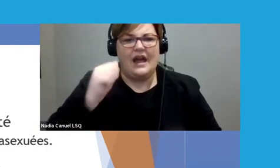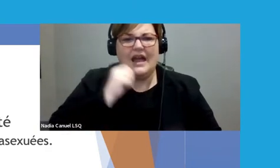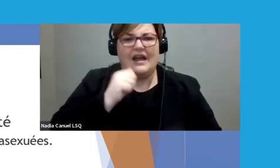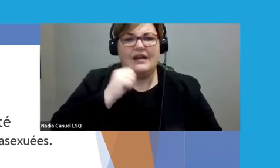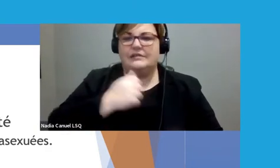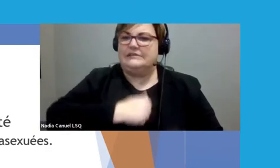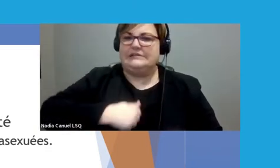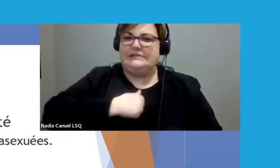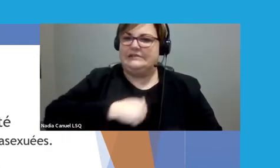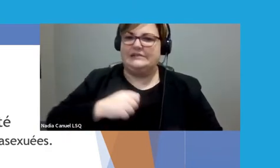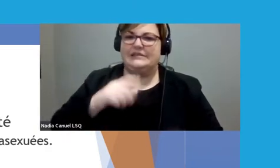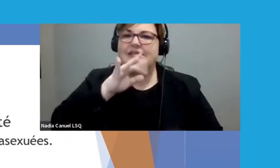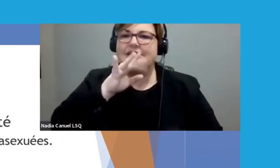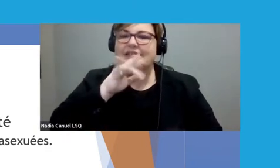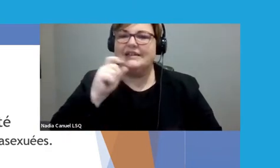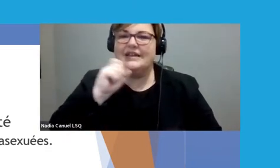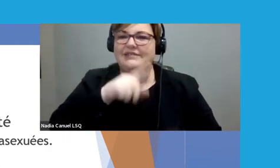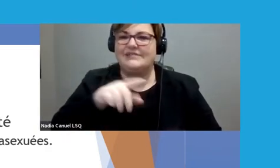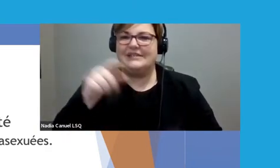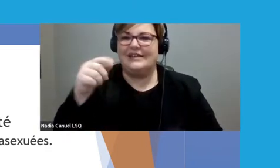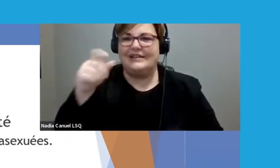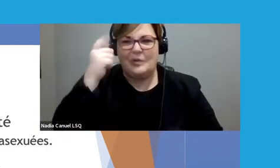la société.